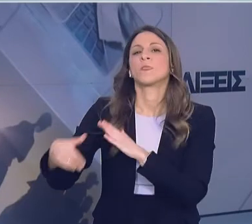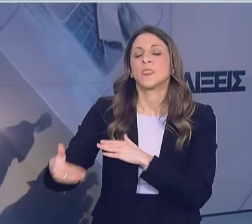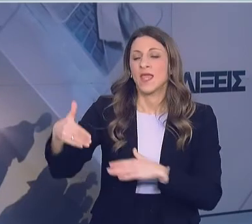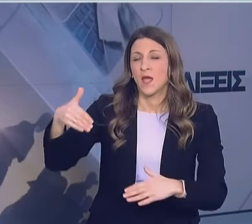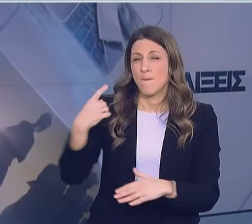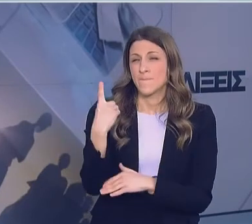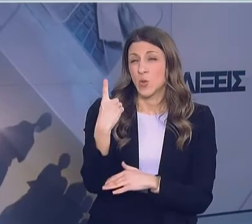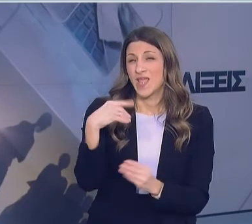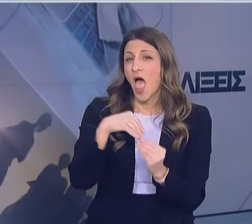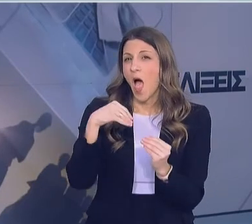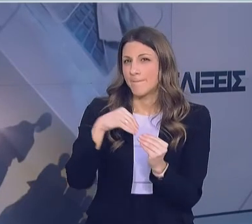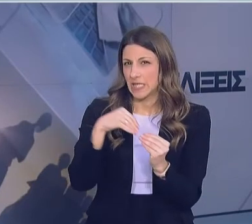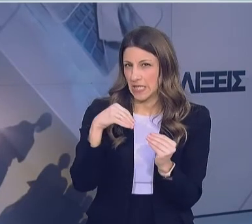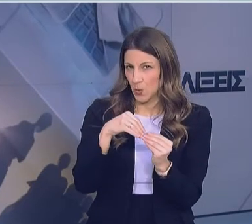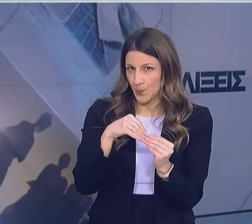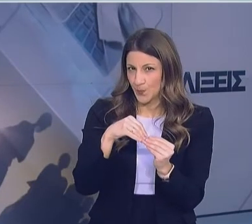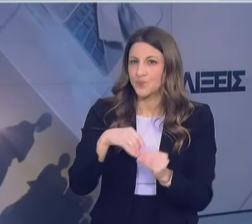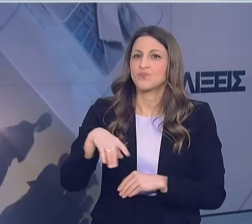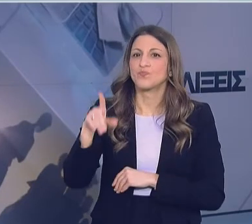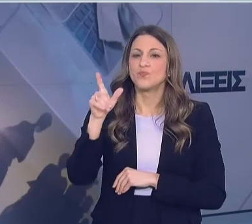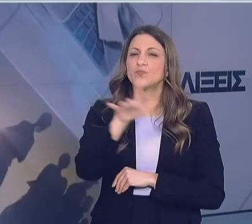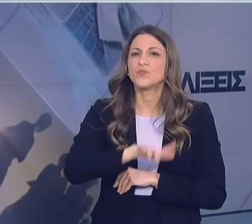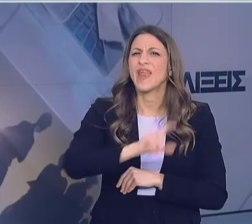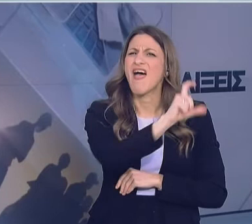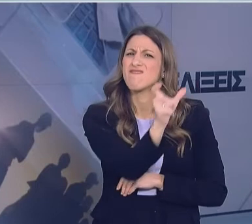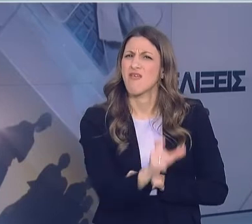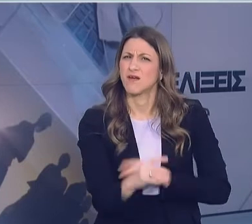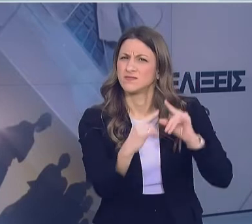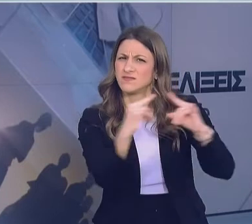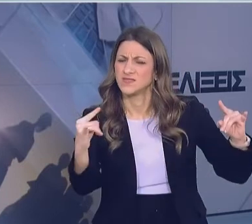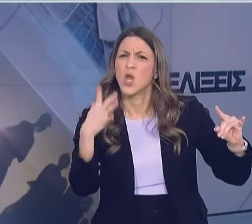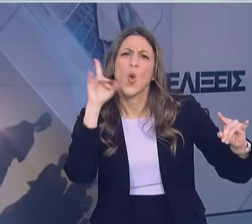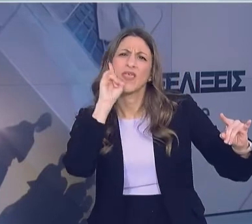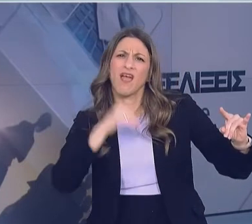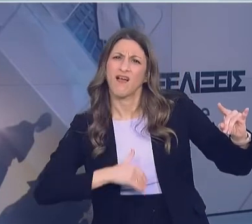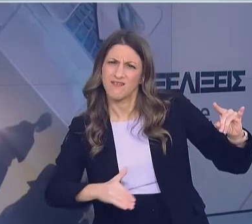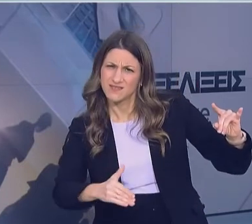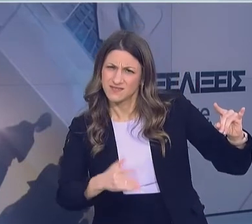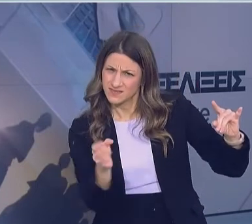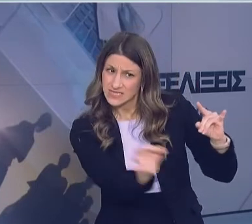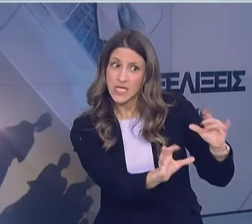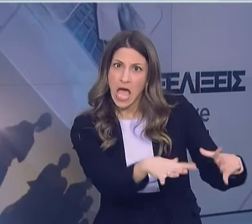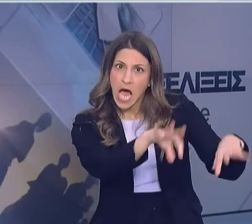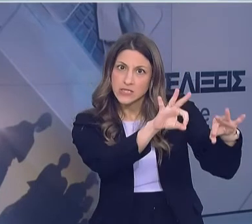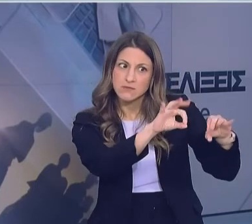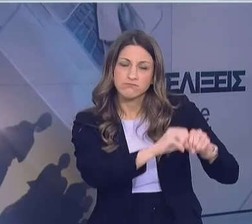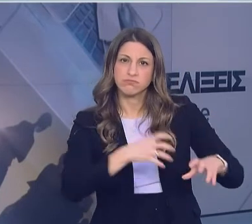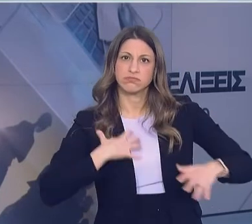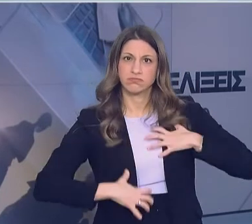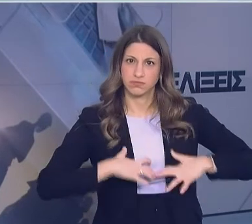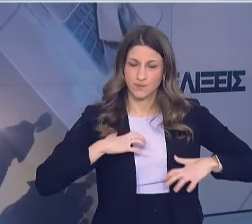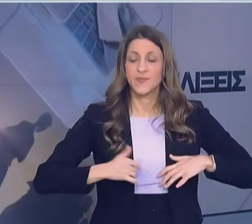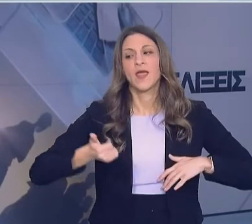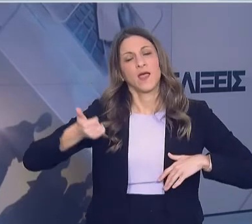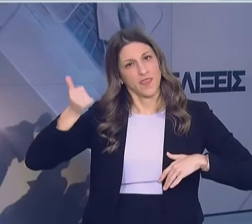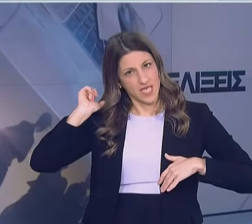της 1ης Τετάρτου σχετικά με την δομή της Ριτσόνας, χθες στις 2 Τετάρτου και ώρα 6 το πρωί, το σχέδιο τέθηκε σε